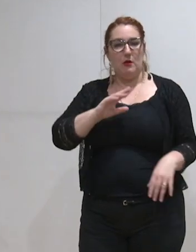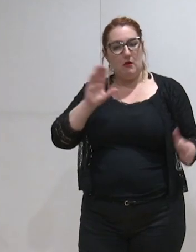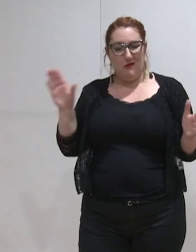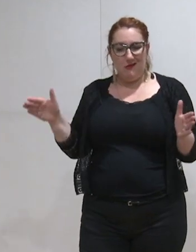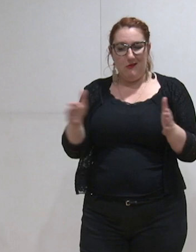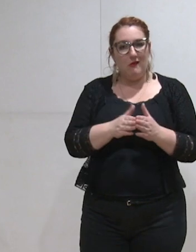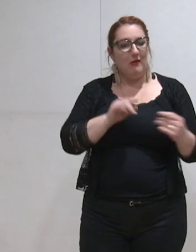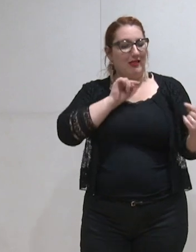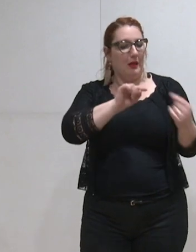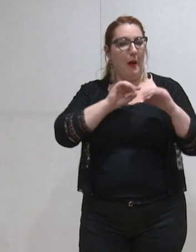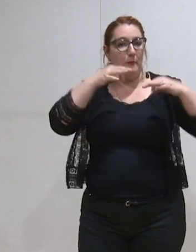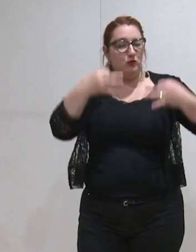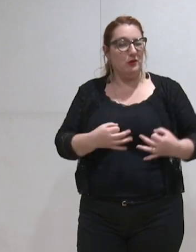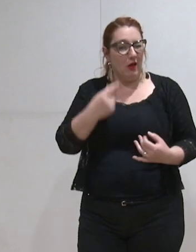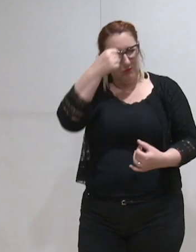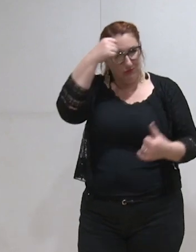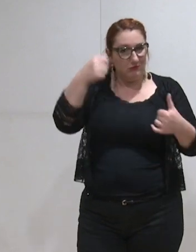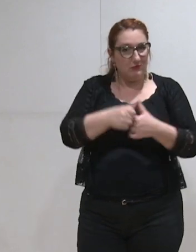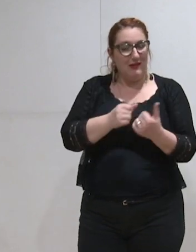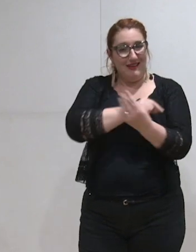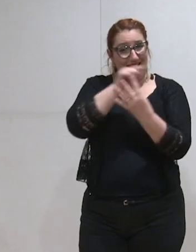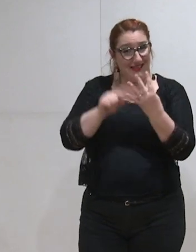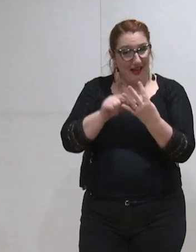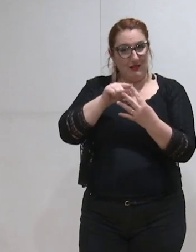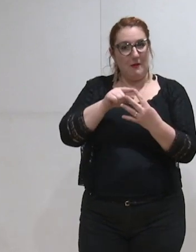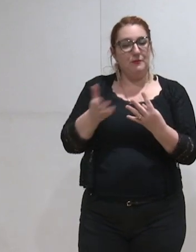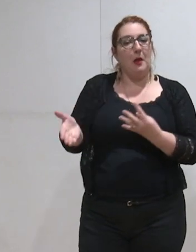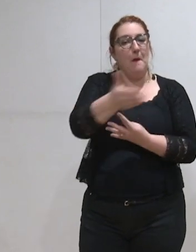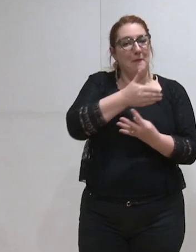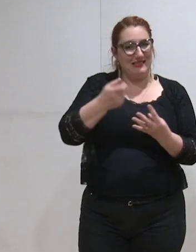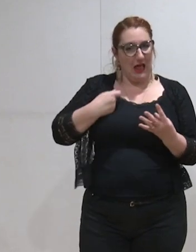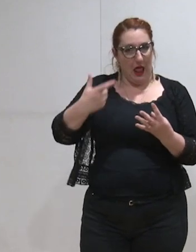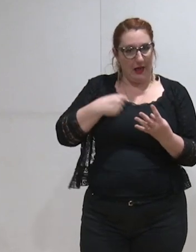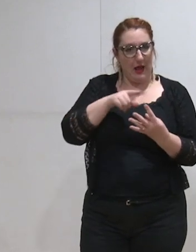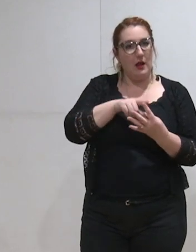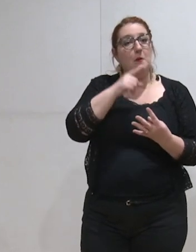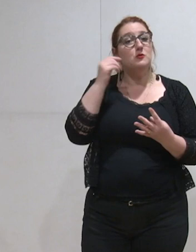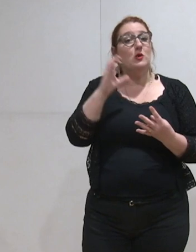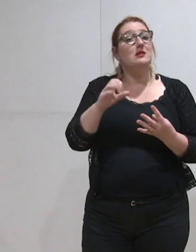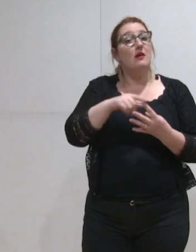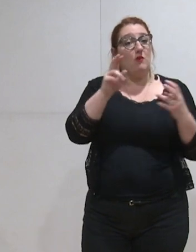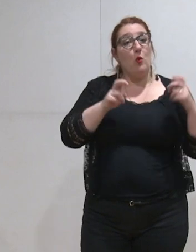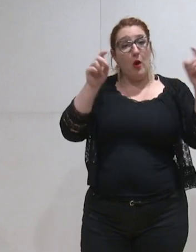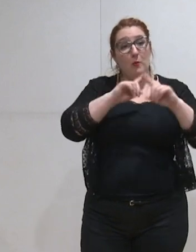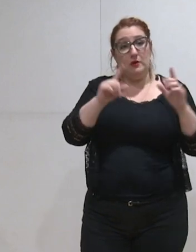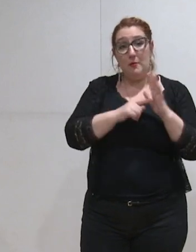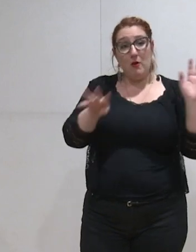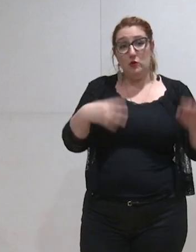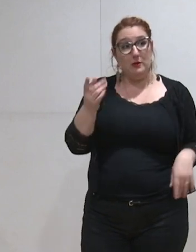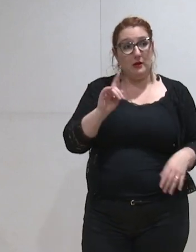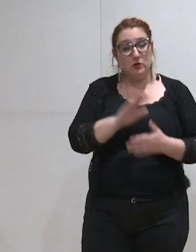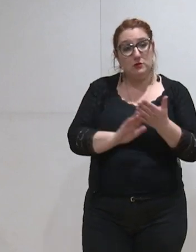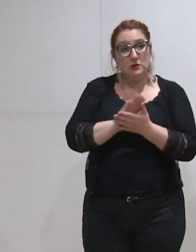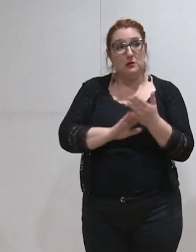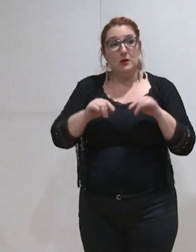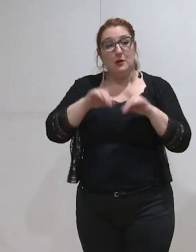budgétaire il y a quatre poche de dépens je le rappelle la masse salariale et monsieur casazenav nous n'avons pas augmenté la masse salariale en 2014 c'est sur la base